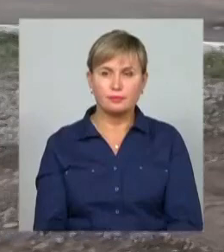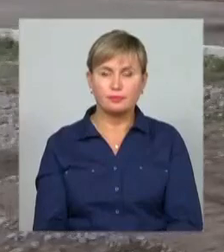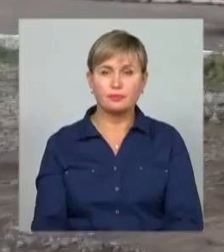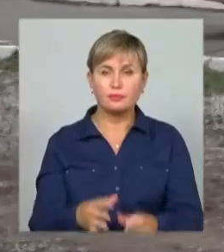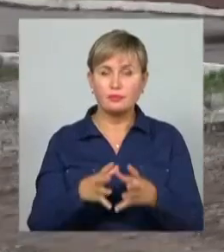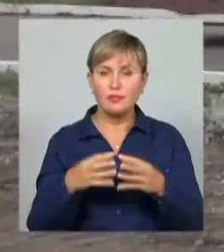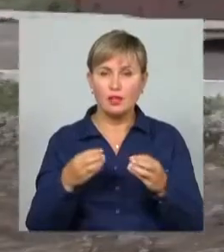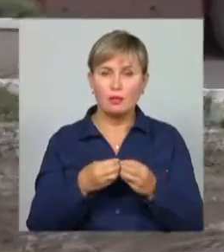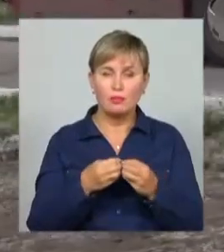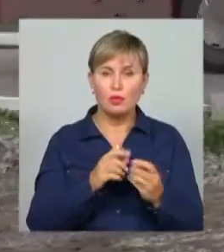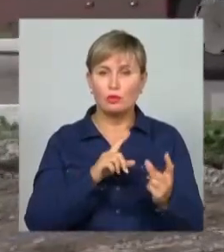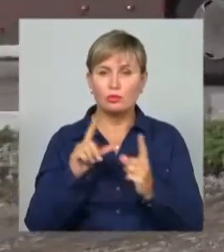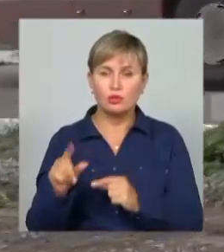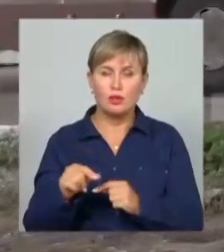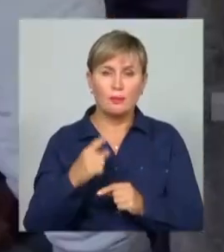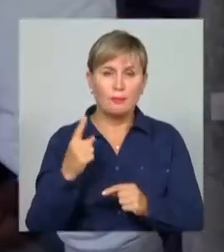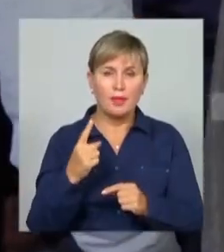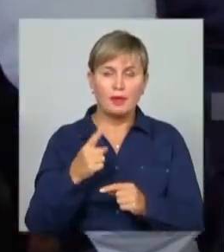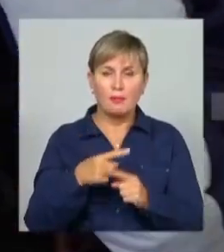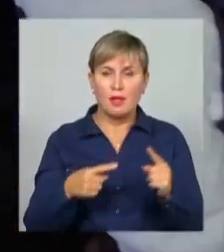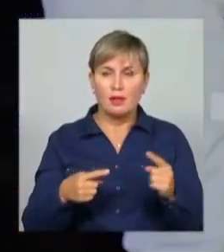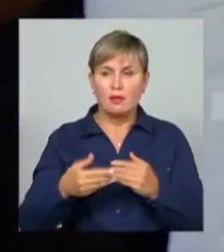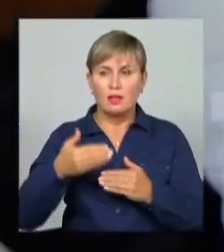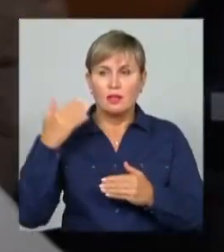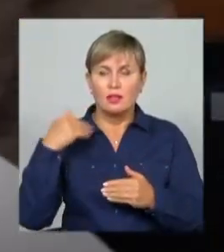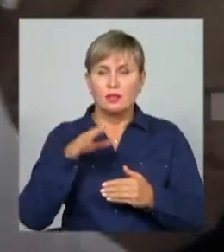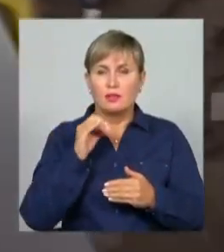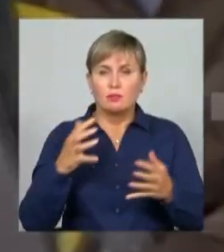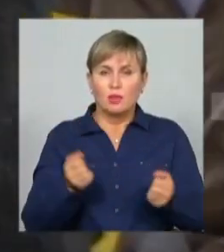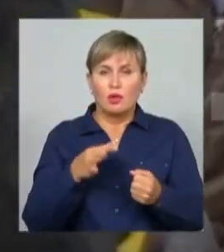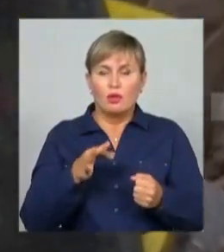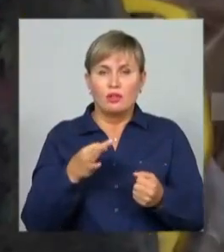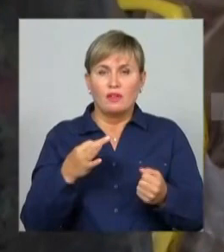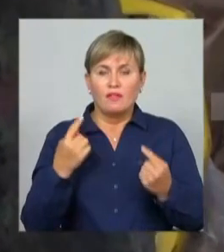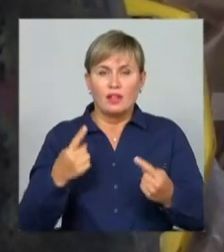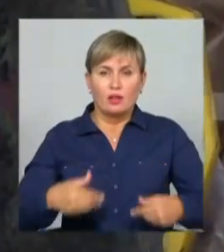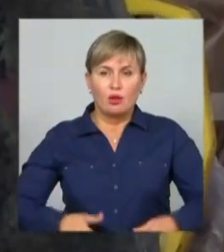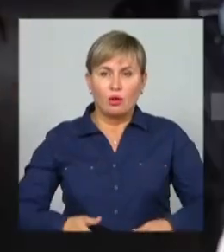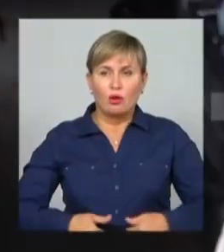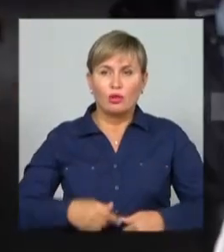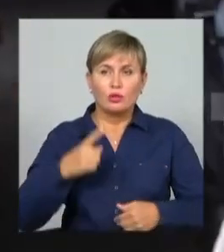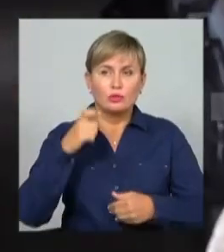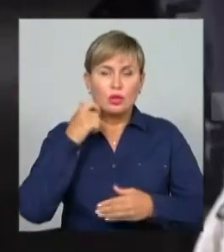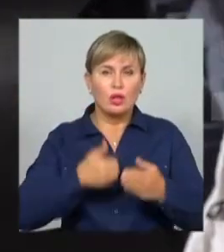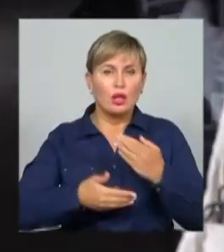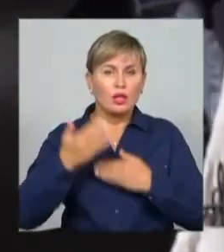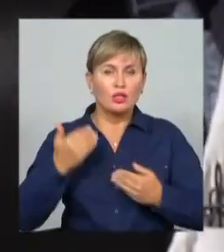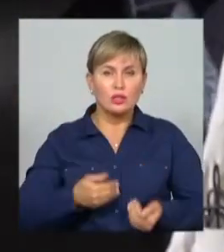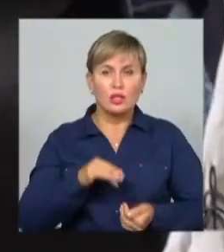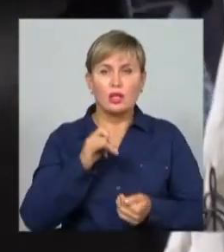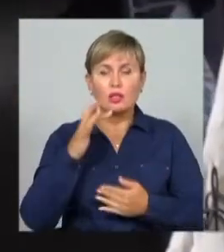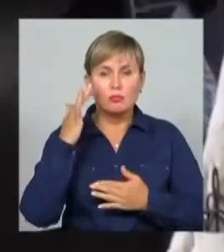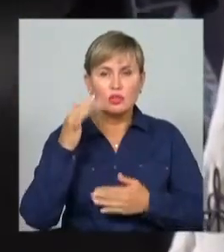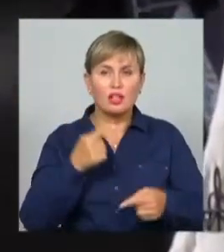Семья Балиевых ушла за кордон в первой половине прошлого века, спасаясь от Великого Голодомора. Около 100 лет их предки жили в Иране и